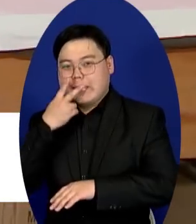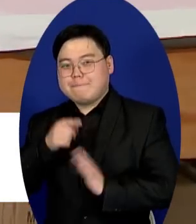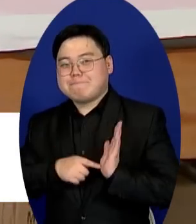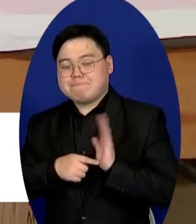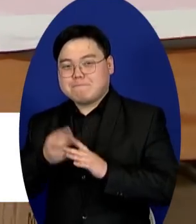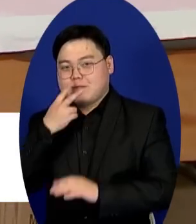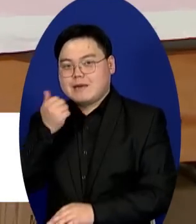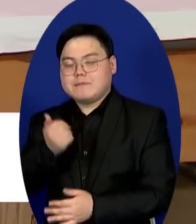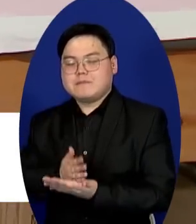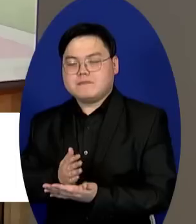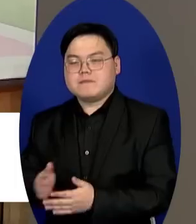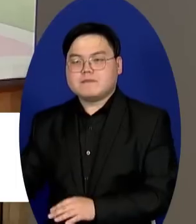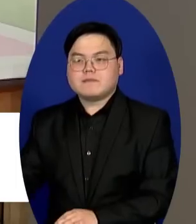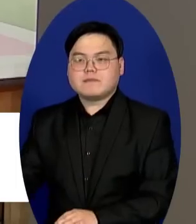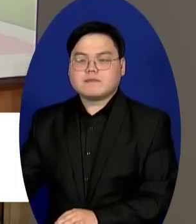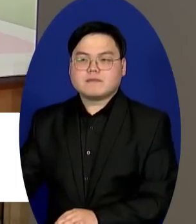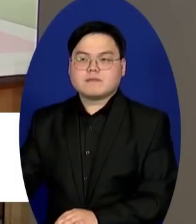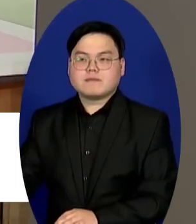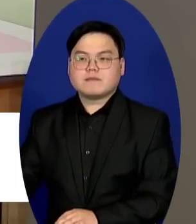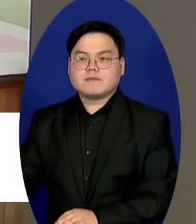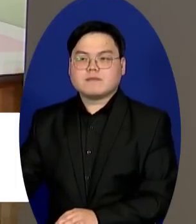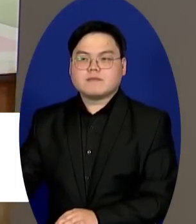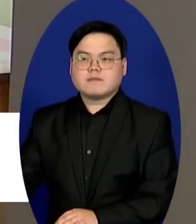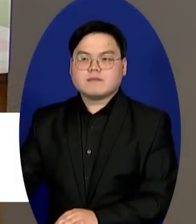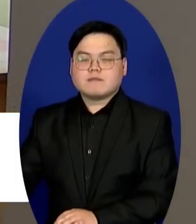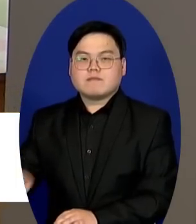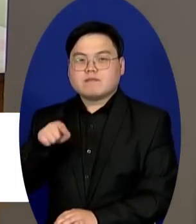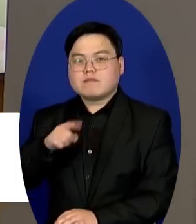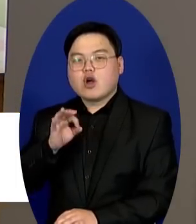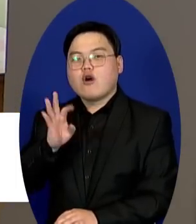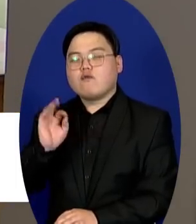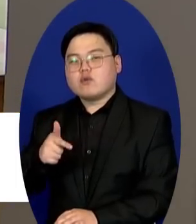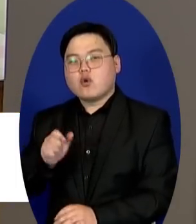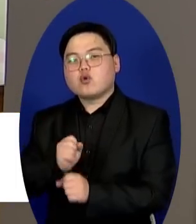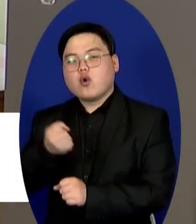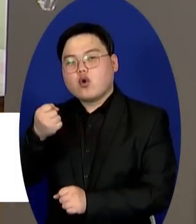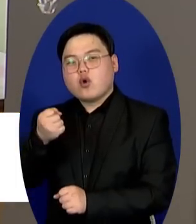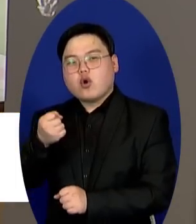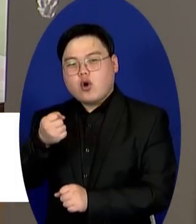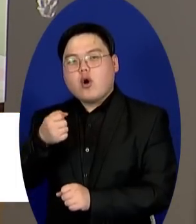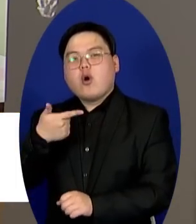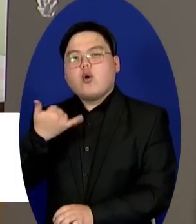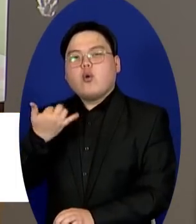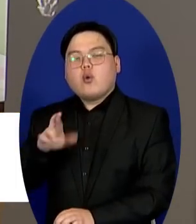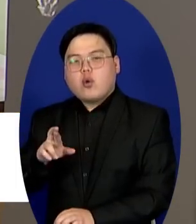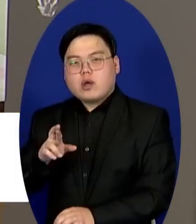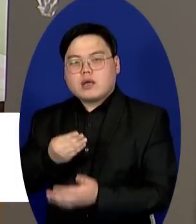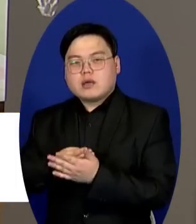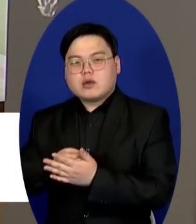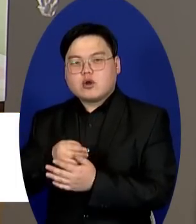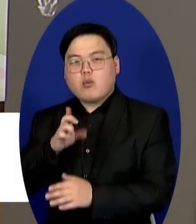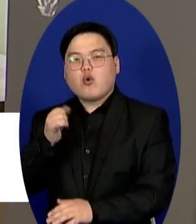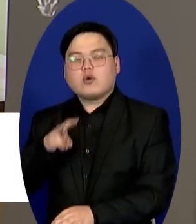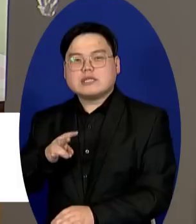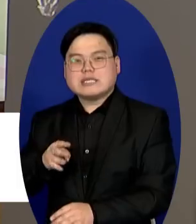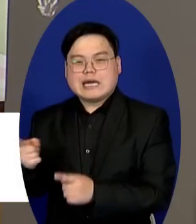За. Энэ маань ерөөхдөө бол өвдөгний нурууны өвдөлтийн үед нь гоёны урд талын булчин амир их оролцдог. Тэрнээс болоод